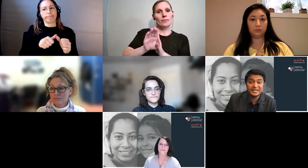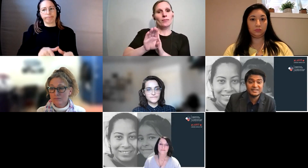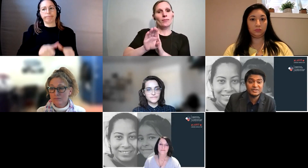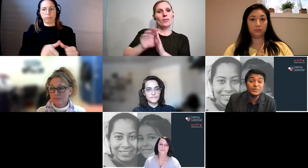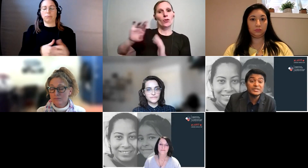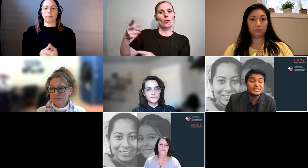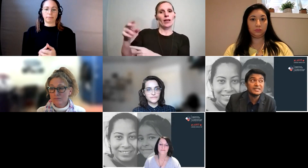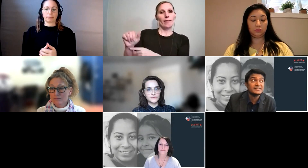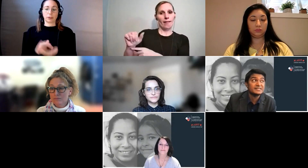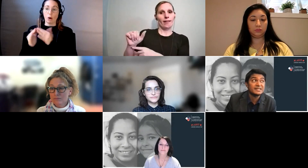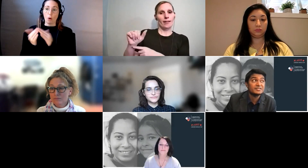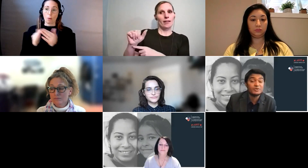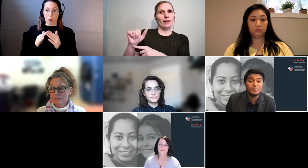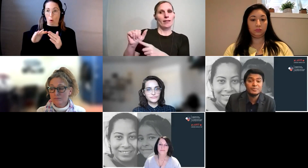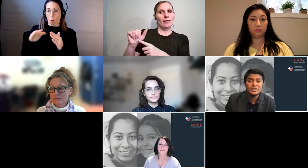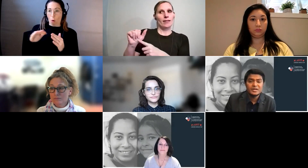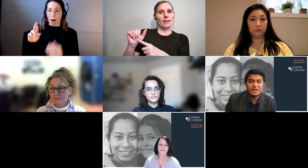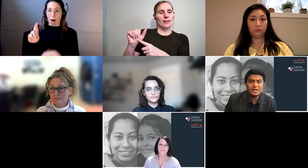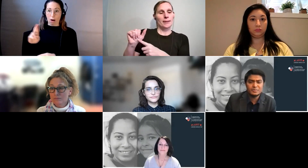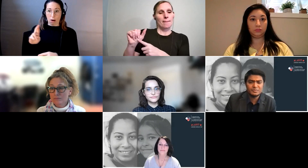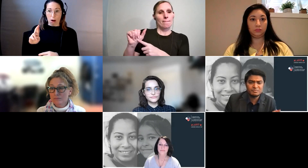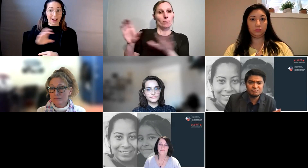communauté Rohingya en dehors du Canada,